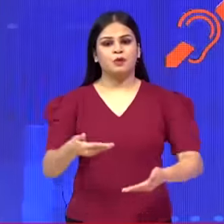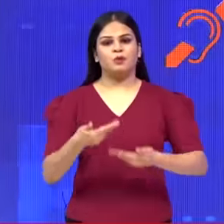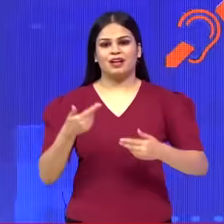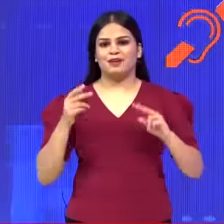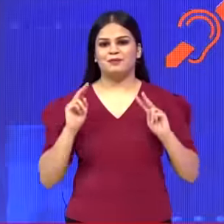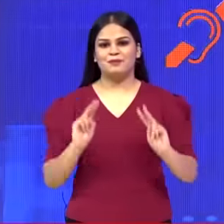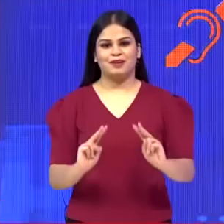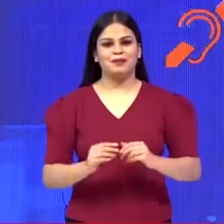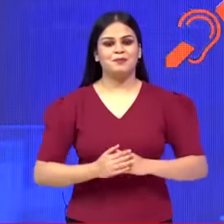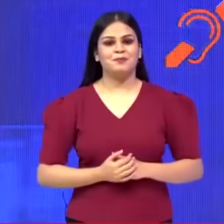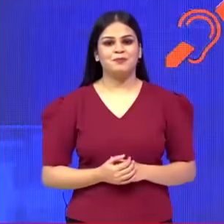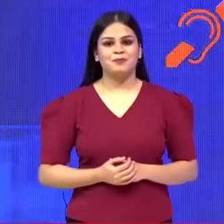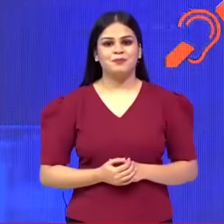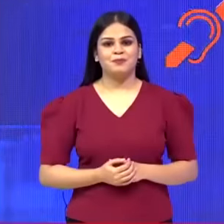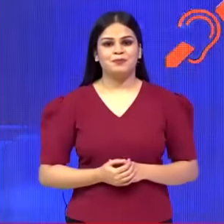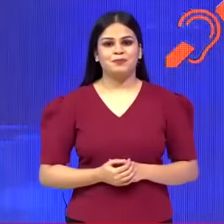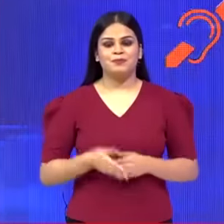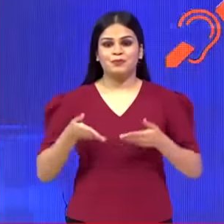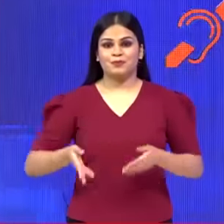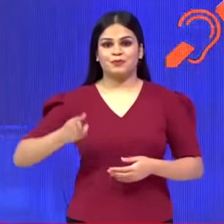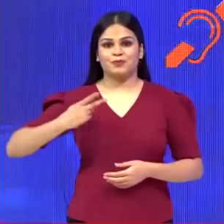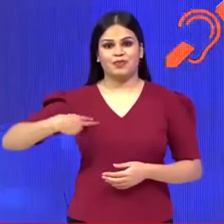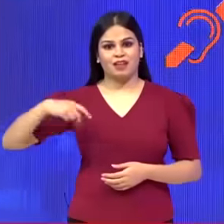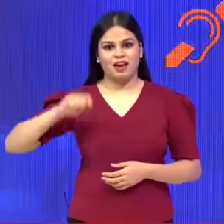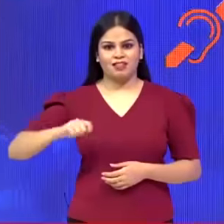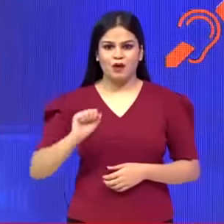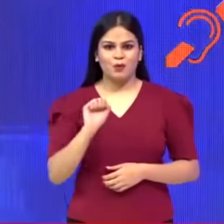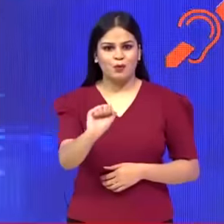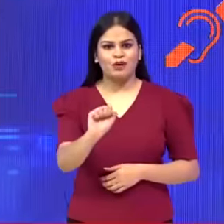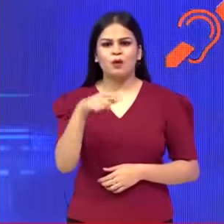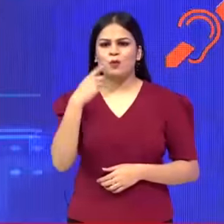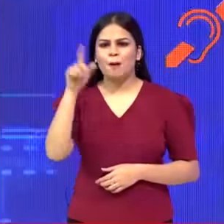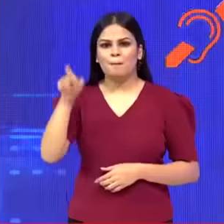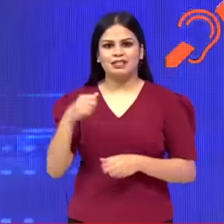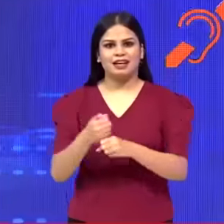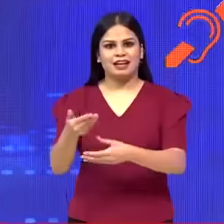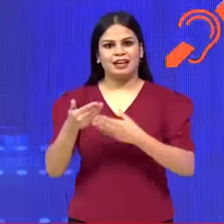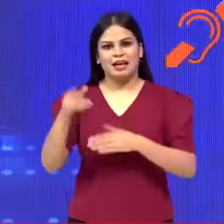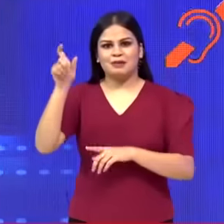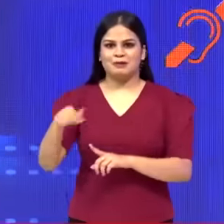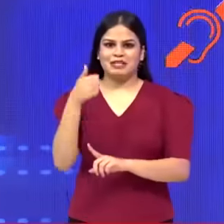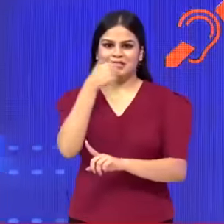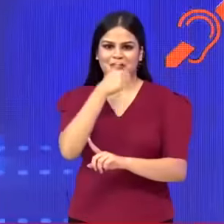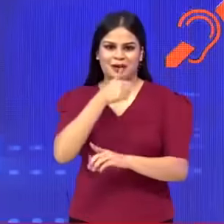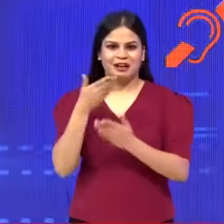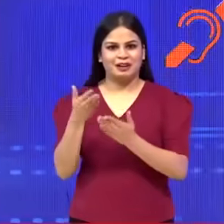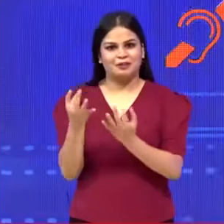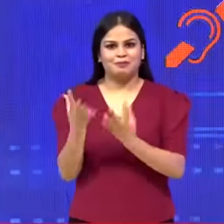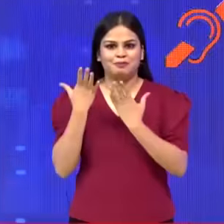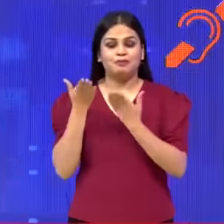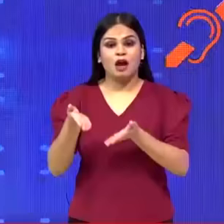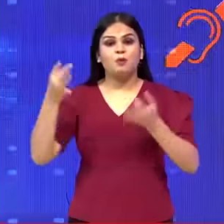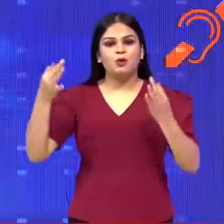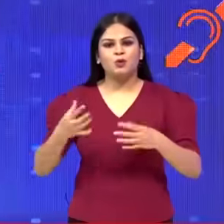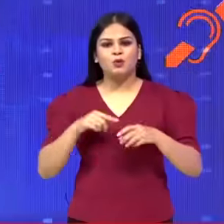वेलकम बैक. आपकी अदालत में आज हमारे मेहमान हैं सुपरस्टार सलमान खान. आपकी अदालत में